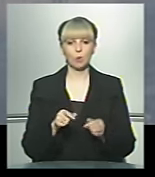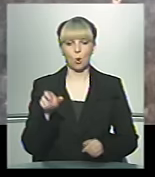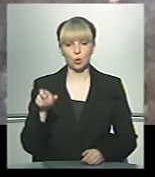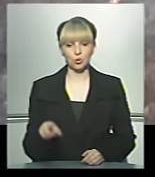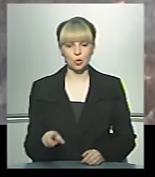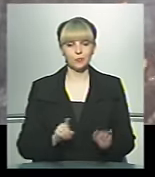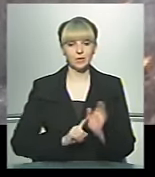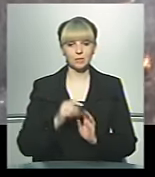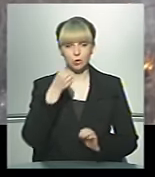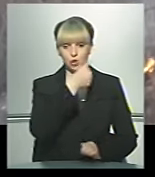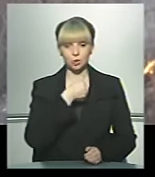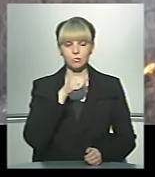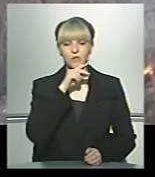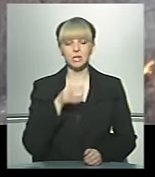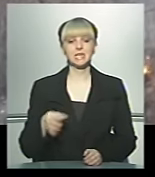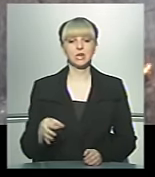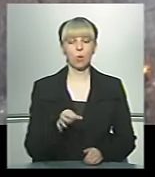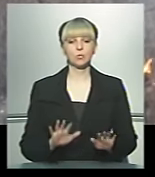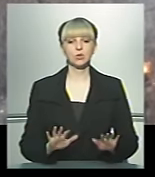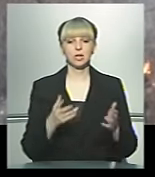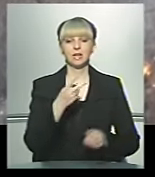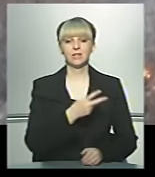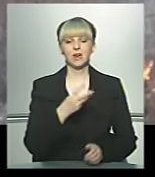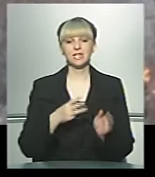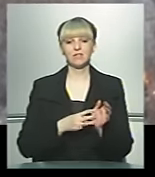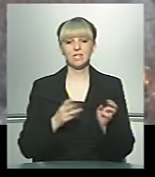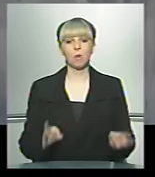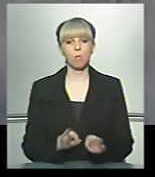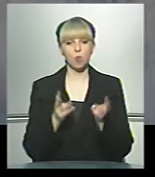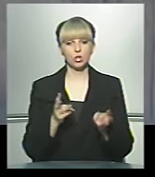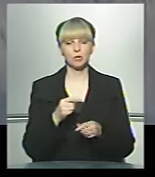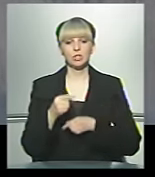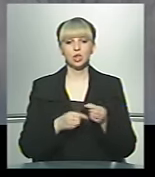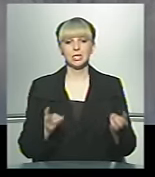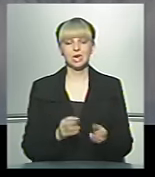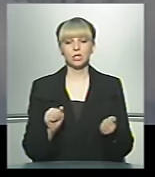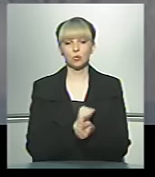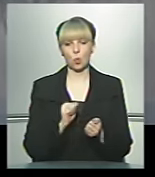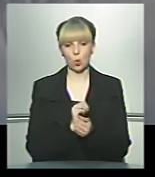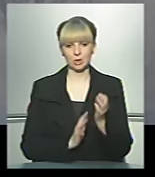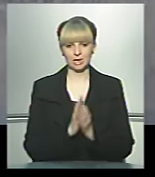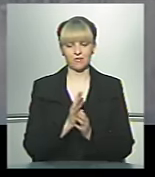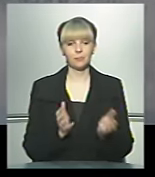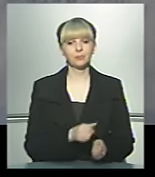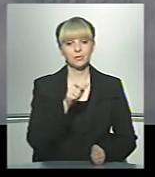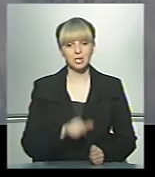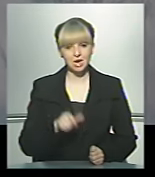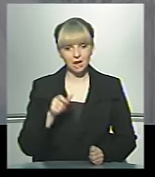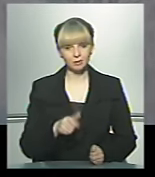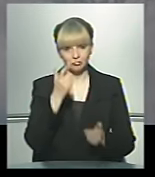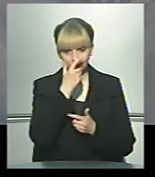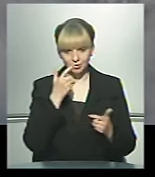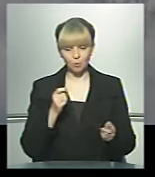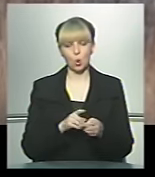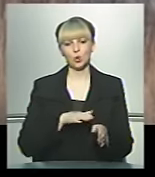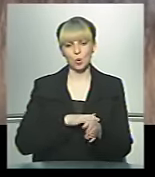особою. З початку року в Чернівецькій області сталося 28 пожеж через загорання сухої трави. Рятувальники вкотре нагадують